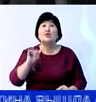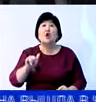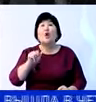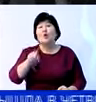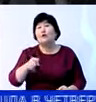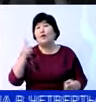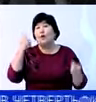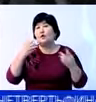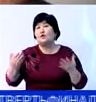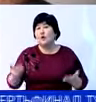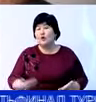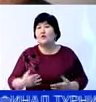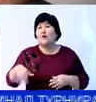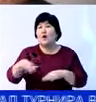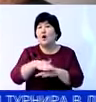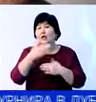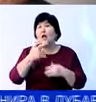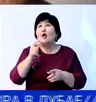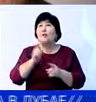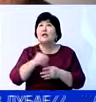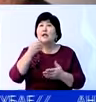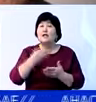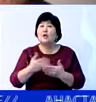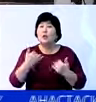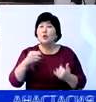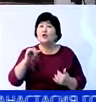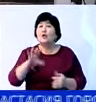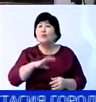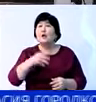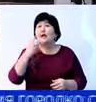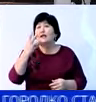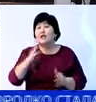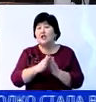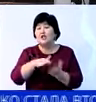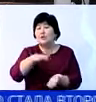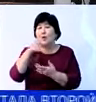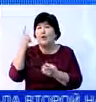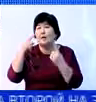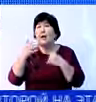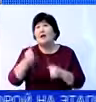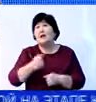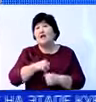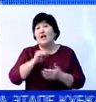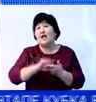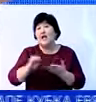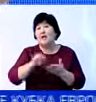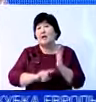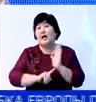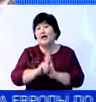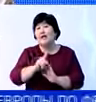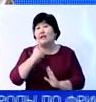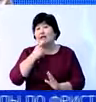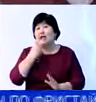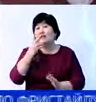его творчество живет в народе. По словам ценителей, у жырау были 3 сборника произведений. К сожалению, написанные на чагатайском языке